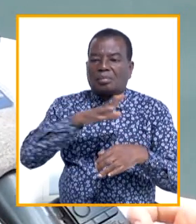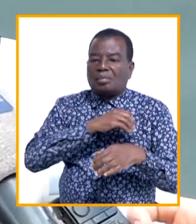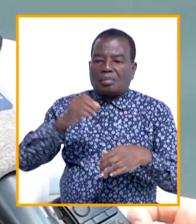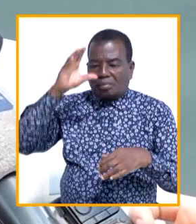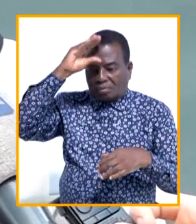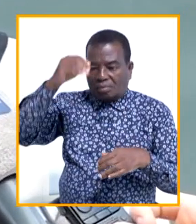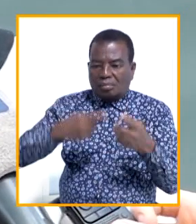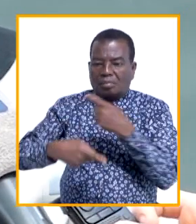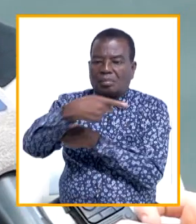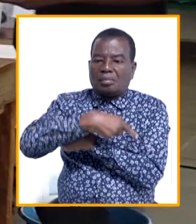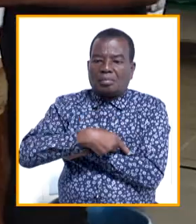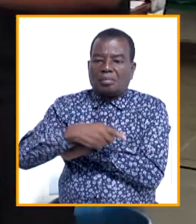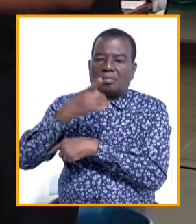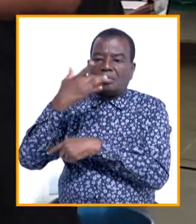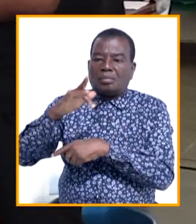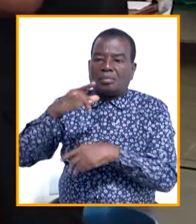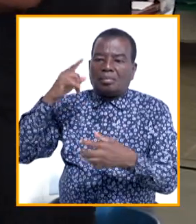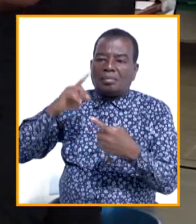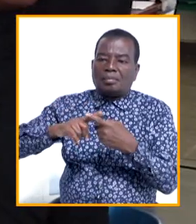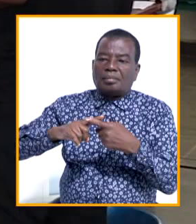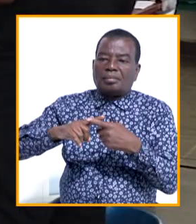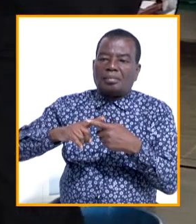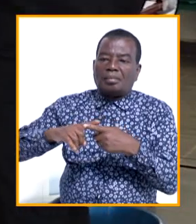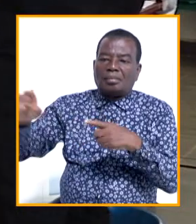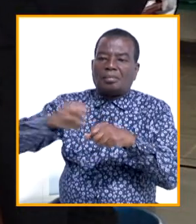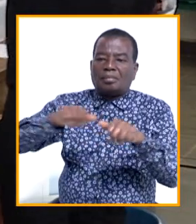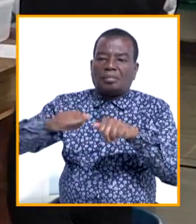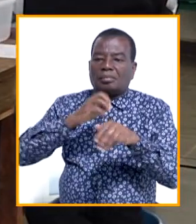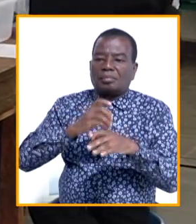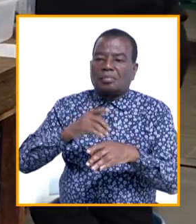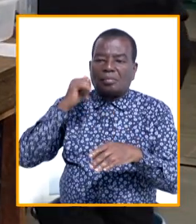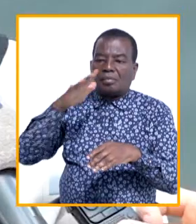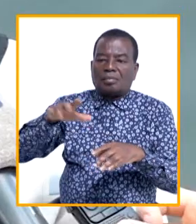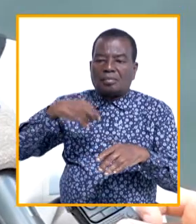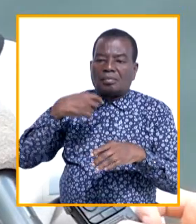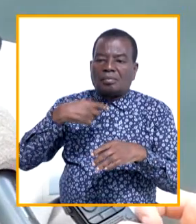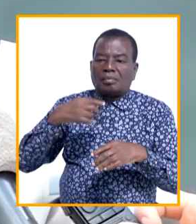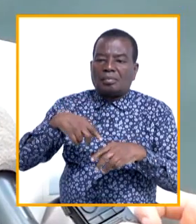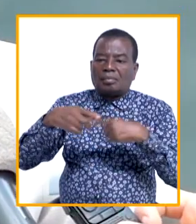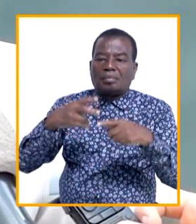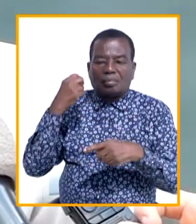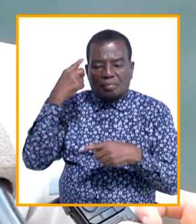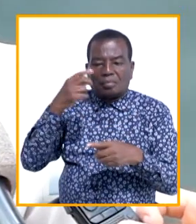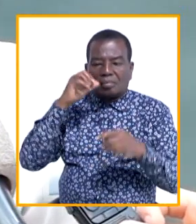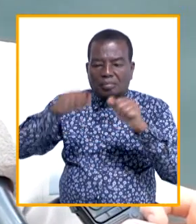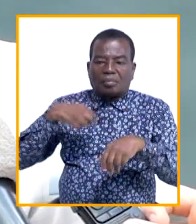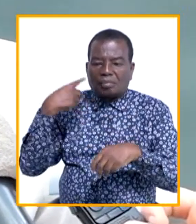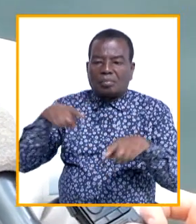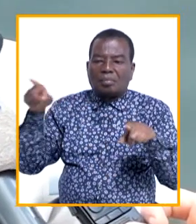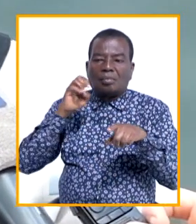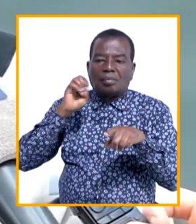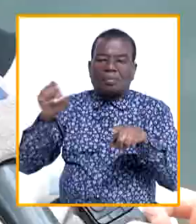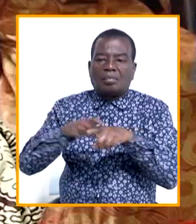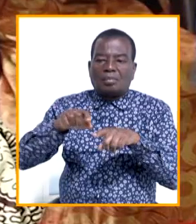garçons aujourd'hui grâce à ce genre d'activité les filles vont comprendre qu'elles sont capablebles es aussi d'être des